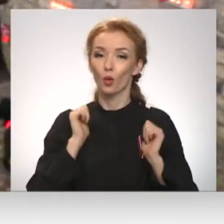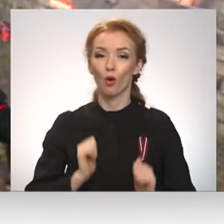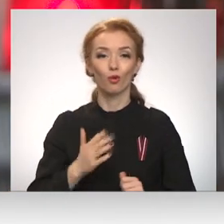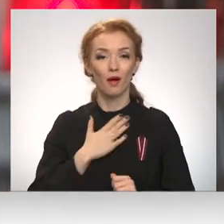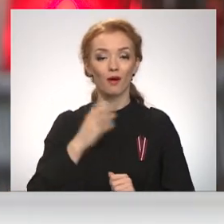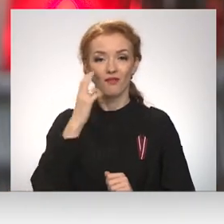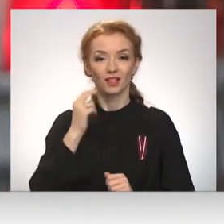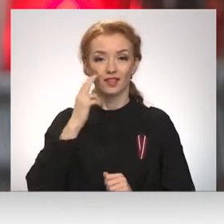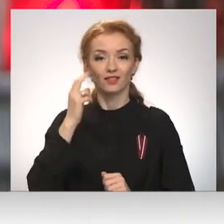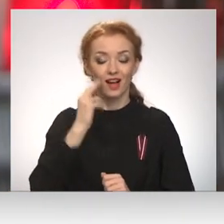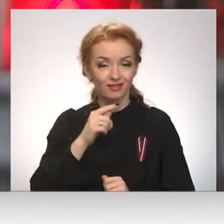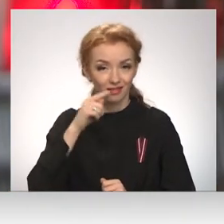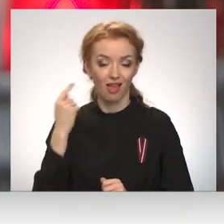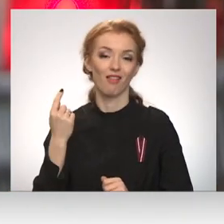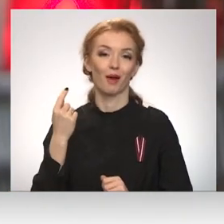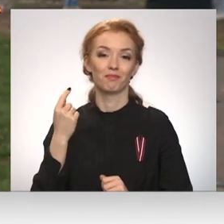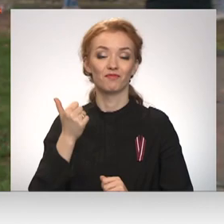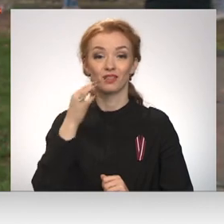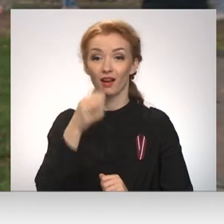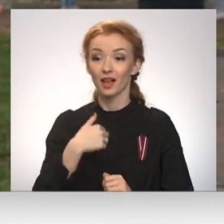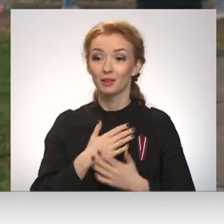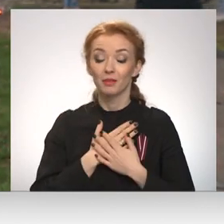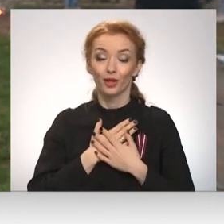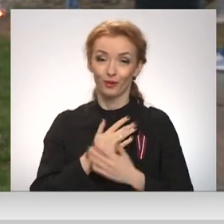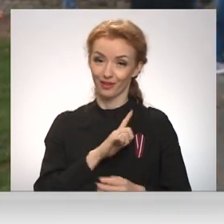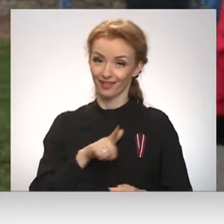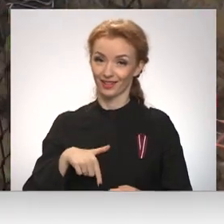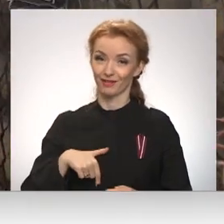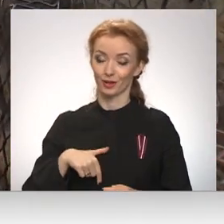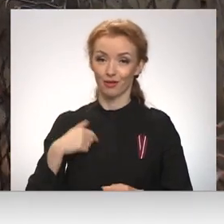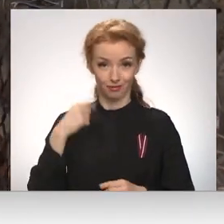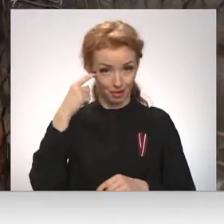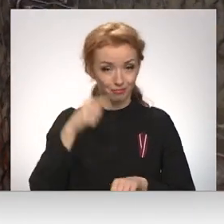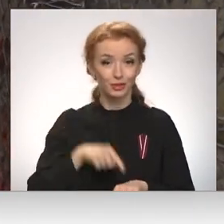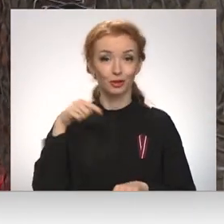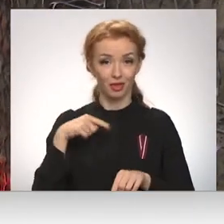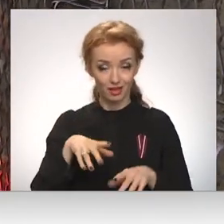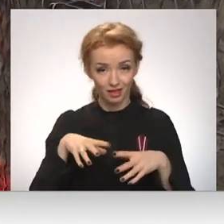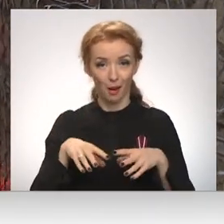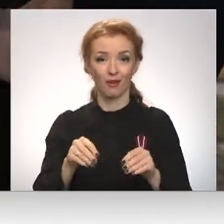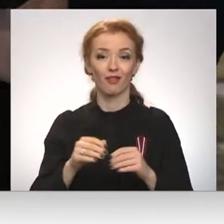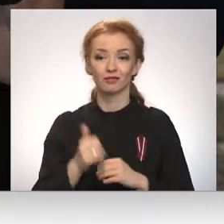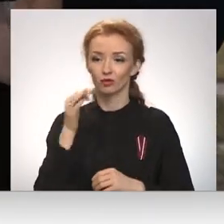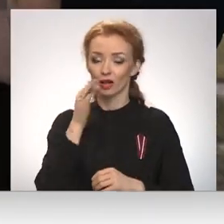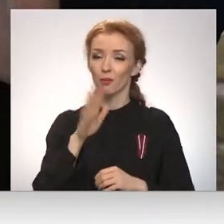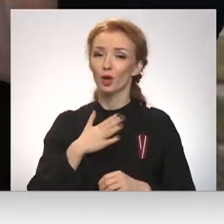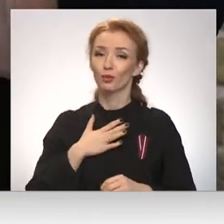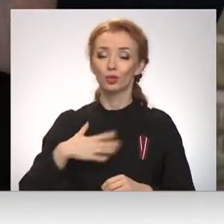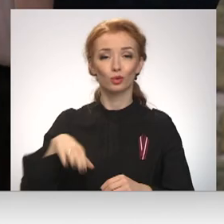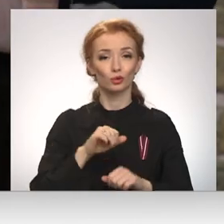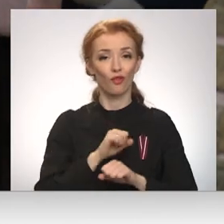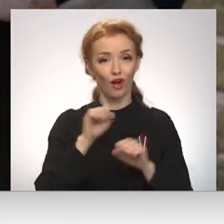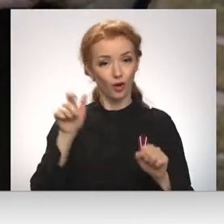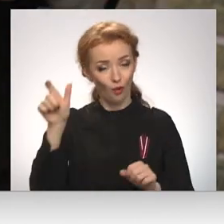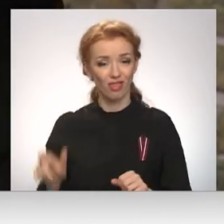karā. Tāpēc, kad es mīlu Latviju, es apzinos, ka man tas ir jādara. Par aizgājējiem, par mūsu varoņiem, kas krituši katru gadu